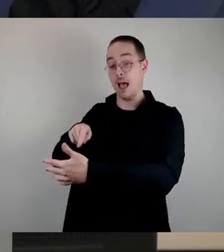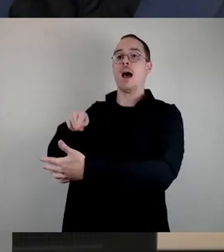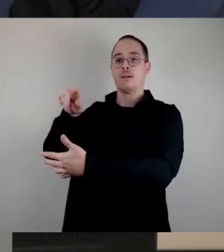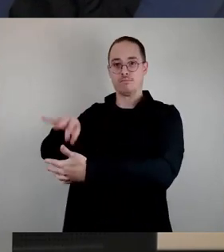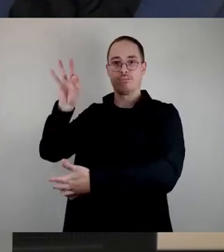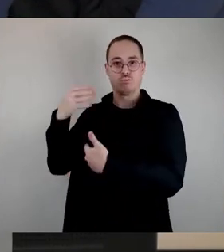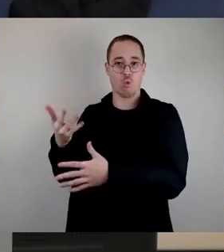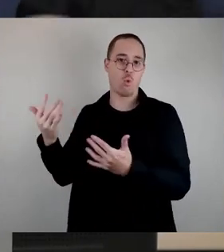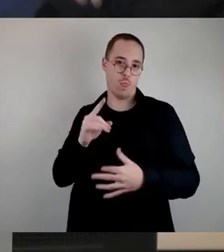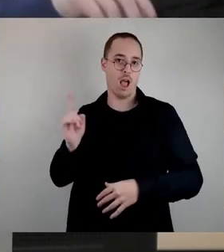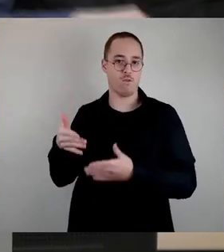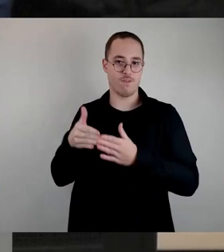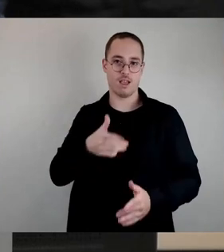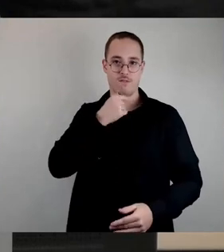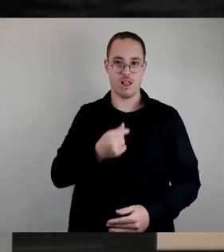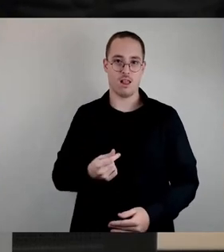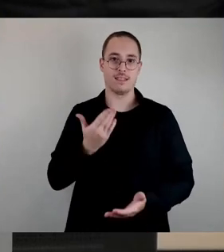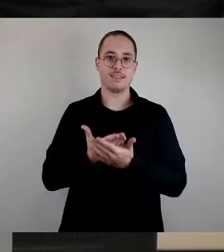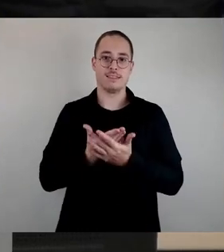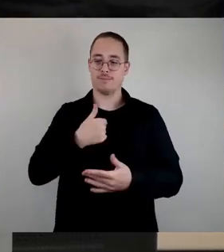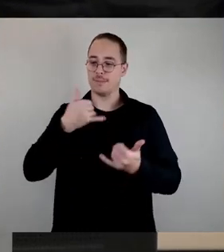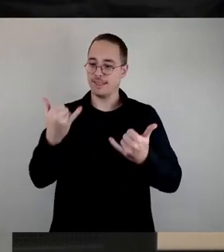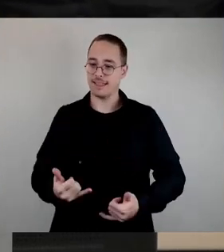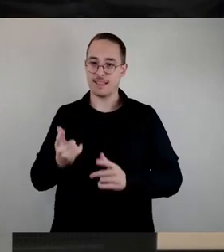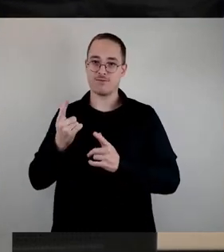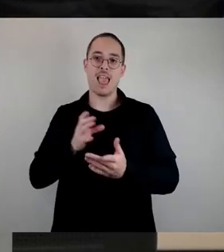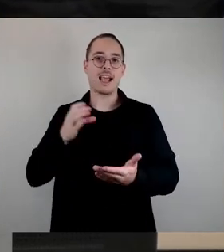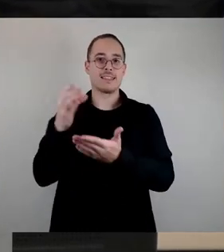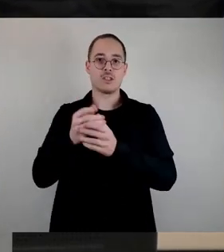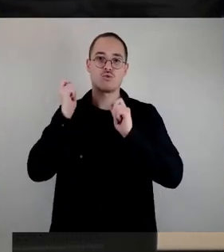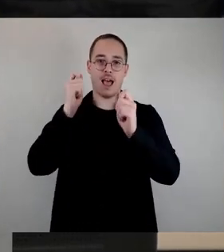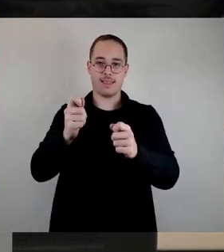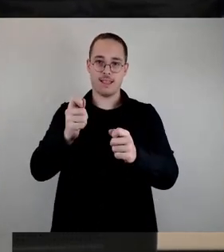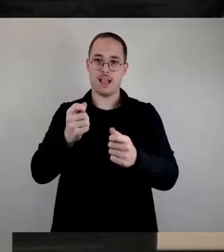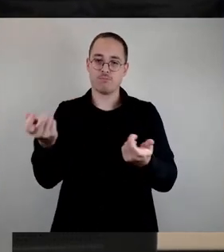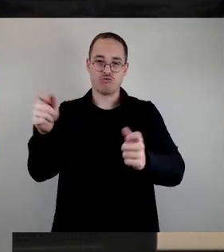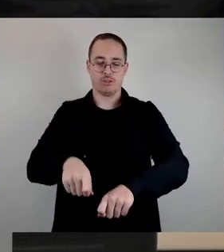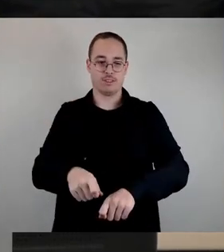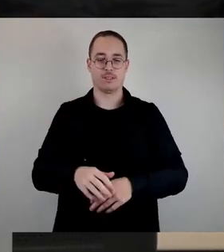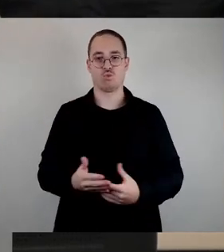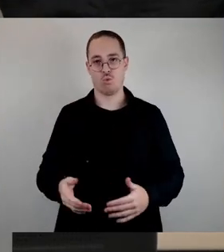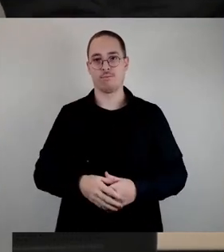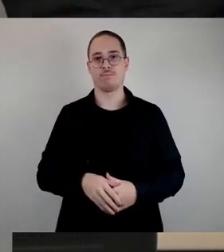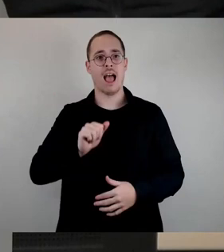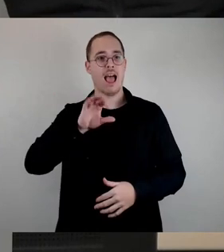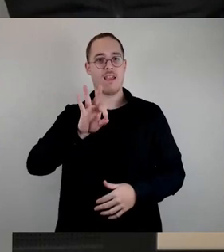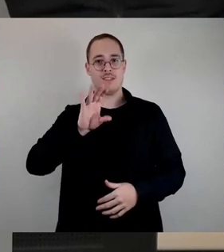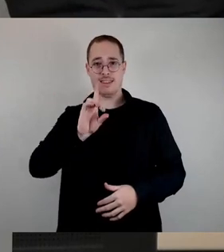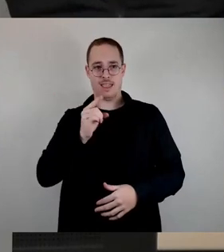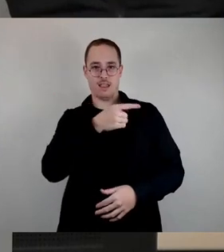werben, dass wir heute den Ersetzungsantrag hier beschließen. Beim AfD-Antrag ist ein bisschen das Problem, dass ja, wir fangen mal temporär